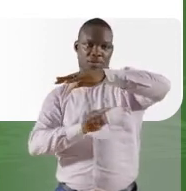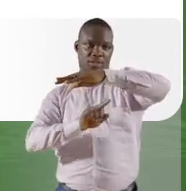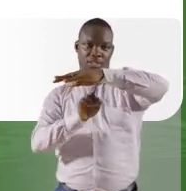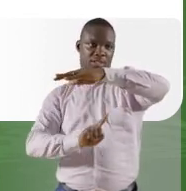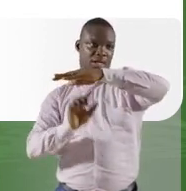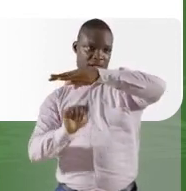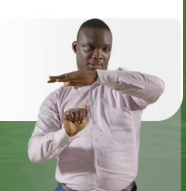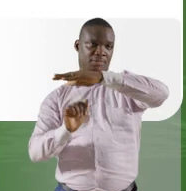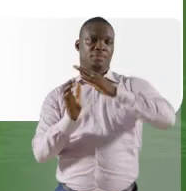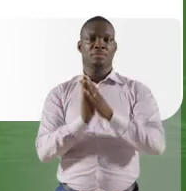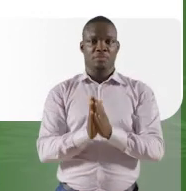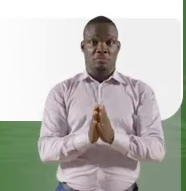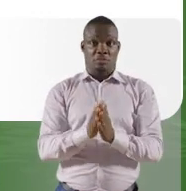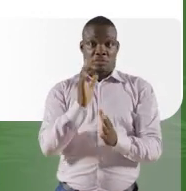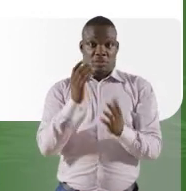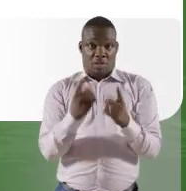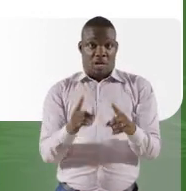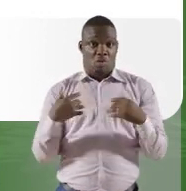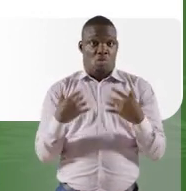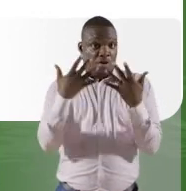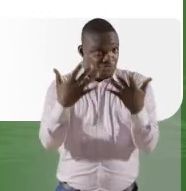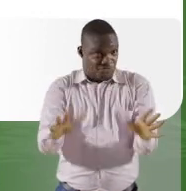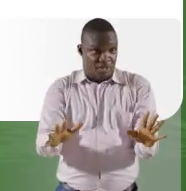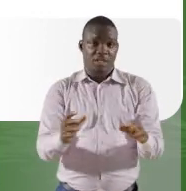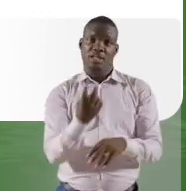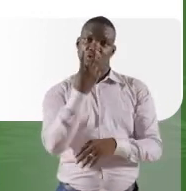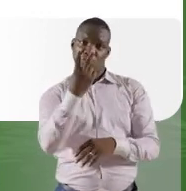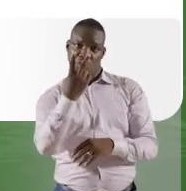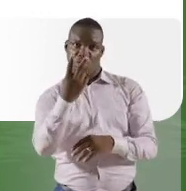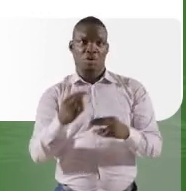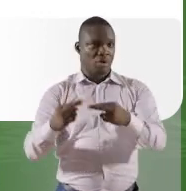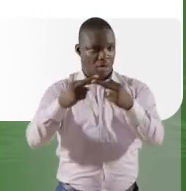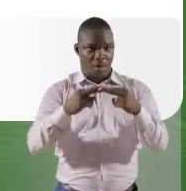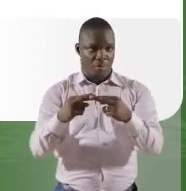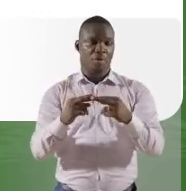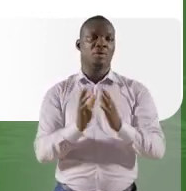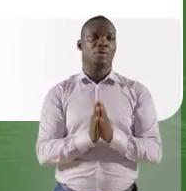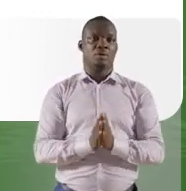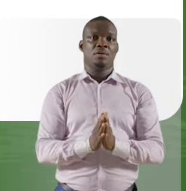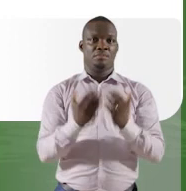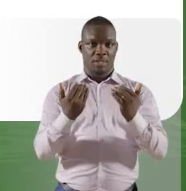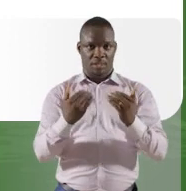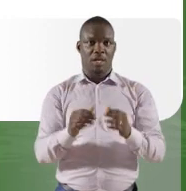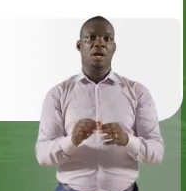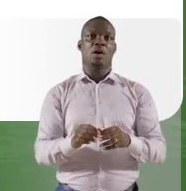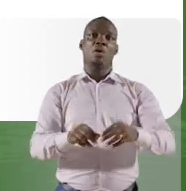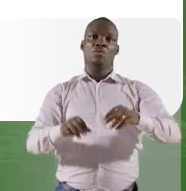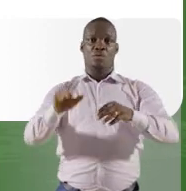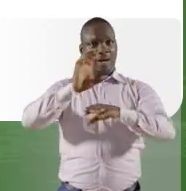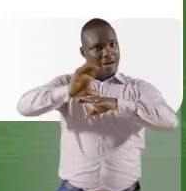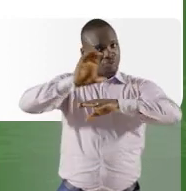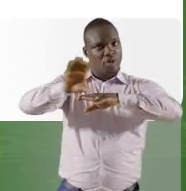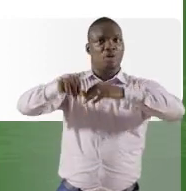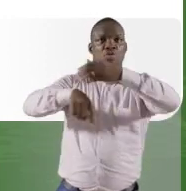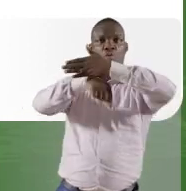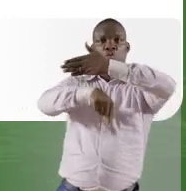ZA. Et une fois qu'on a obtenu ces deux rapports-là, on va également faire leur quotient. Et